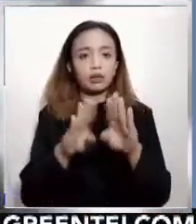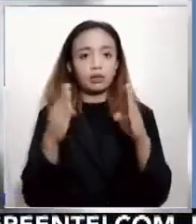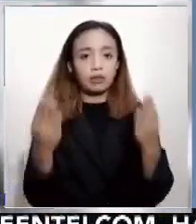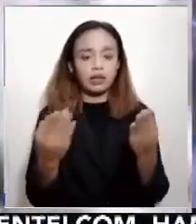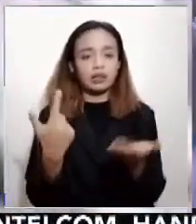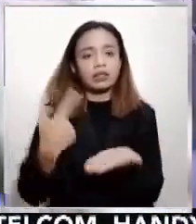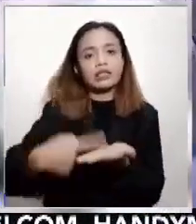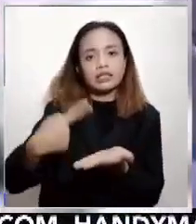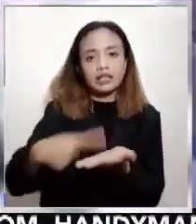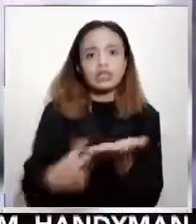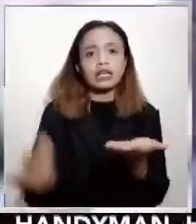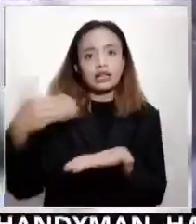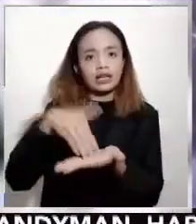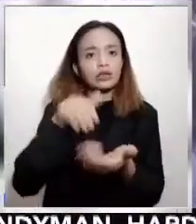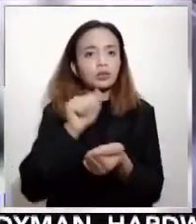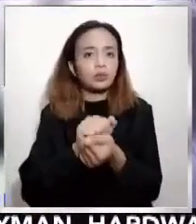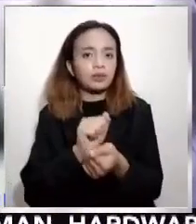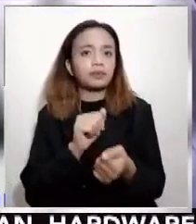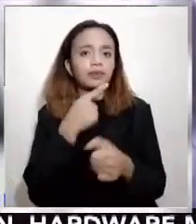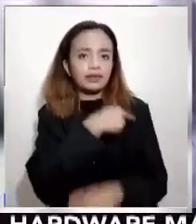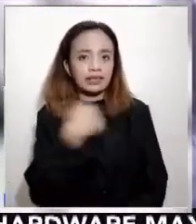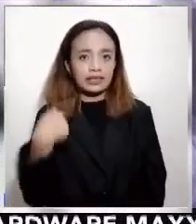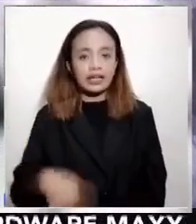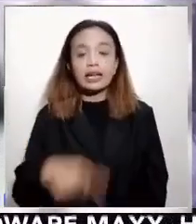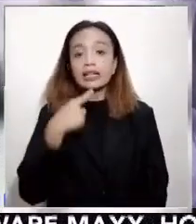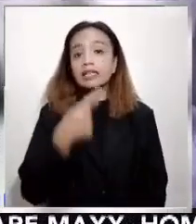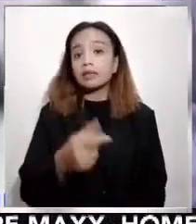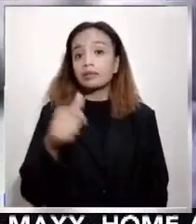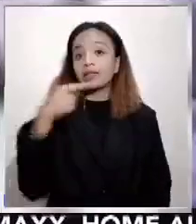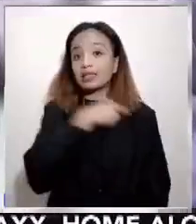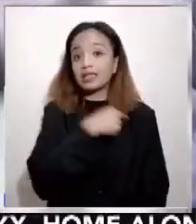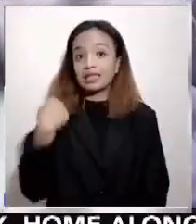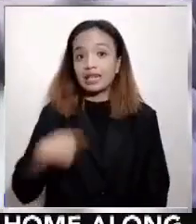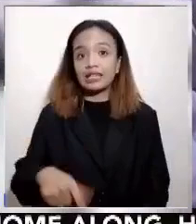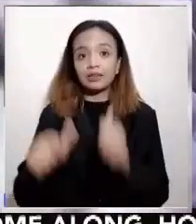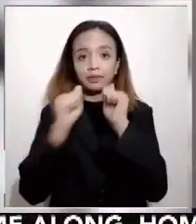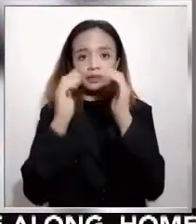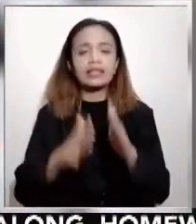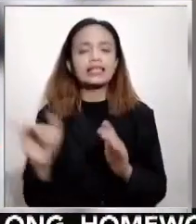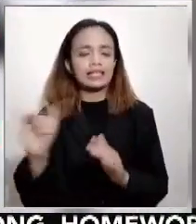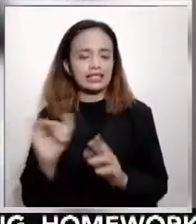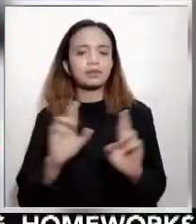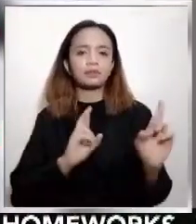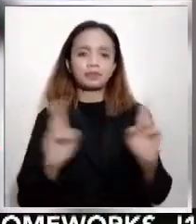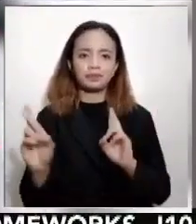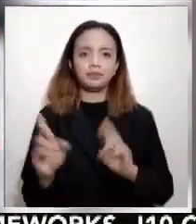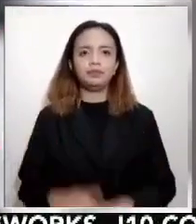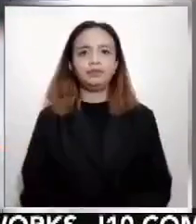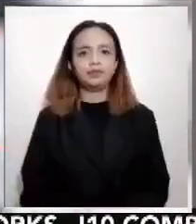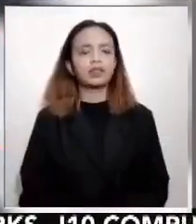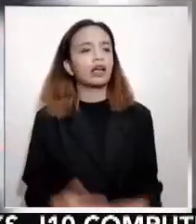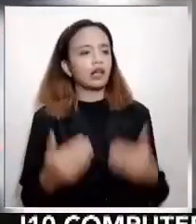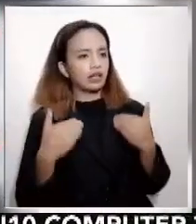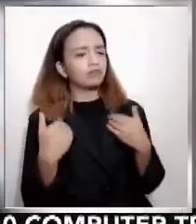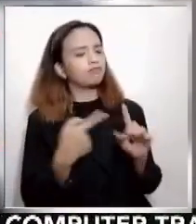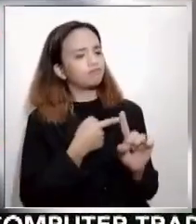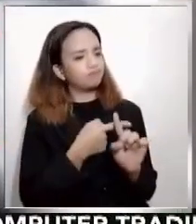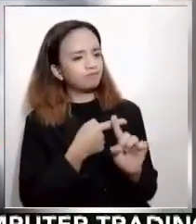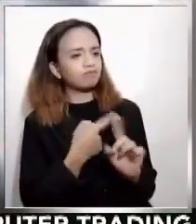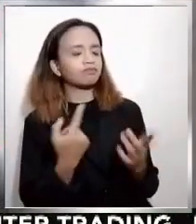sa China. Sabi naman ng ambassador ng China, handa rin sila. We have positive and significant